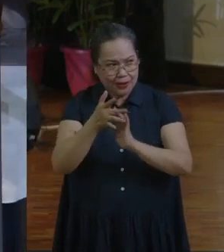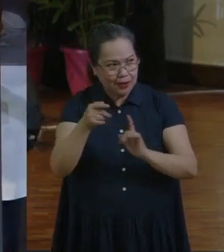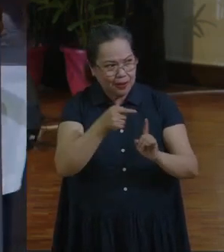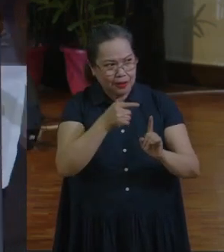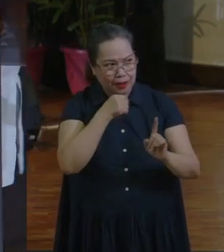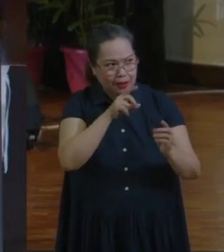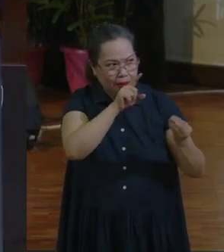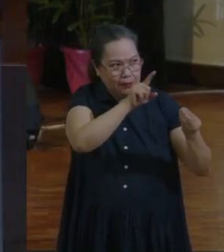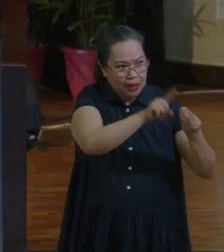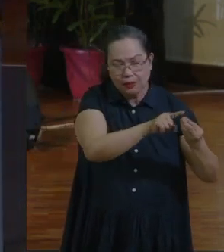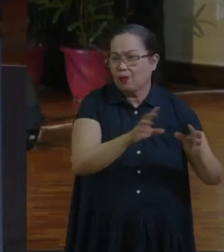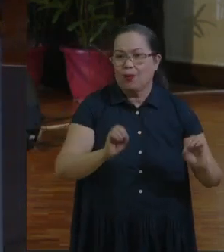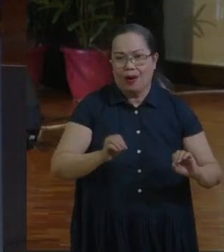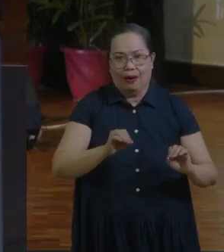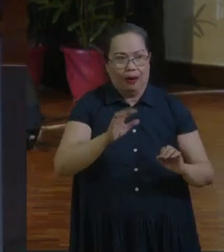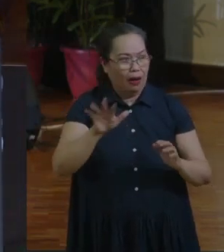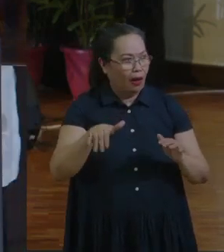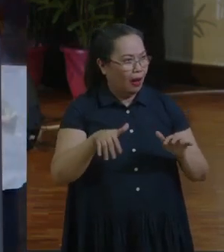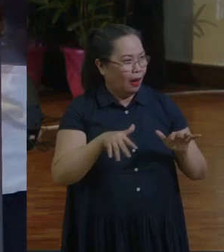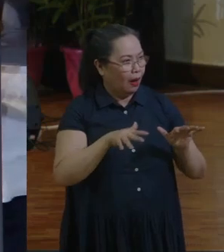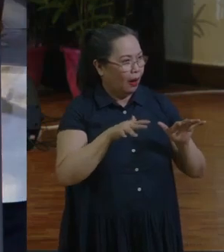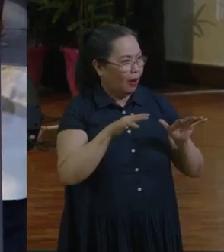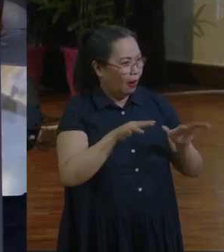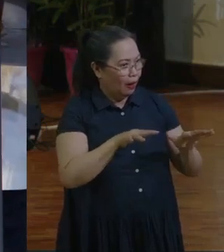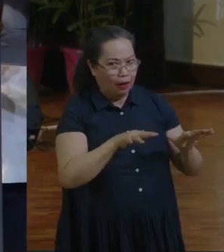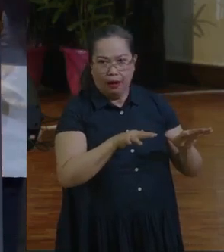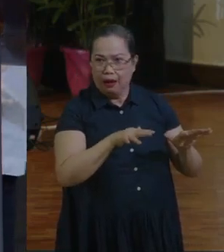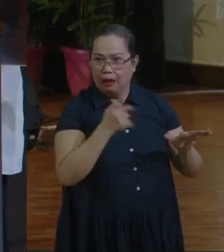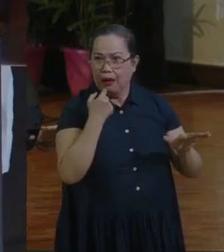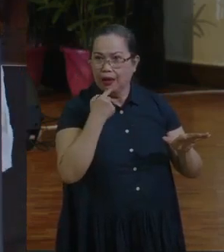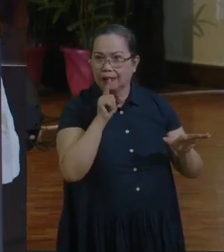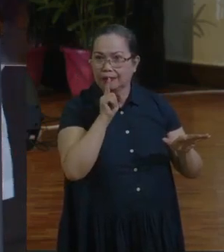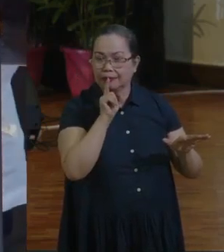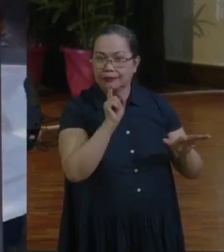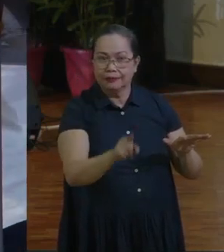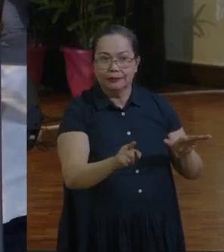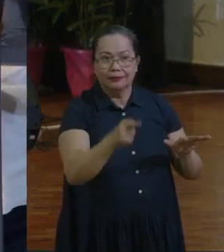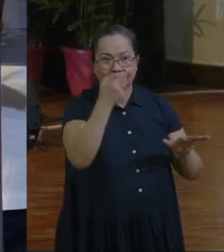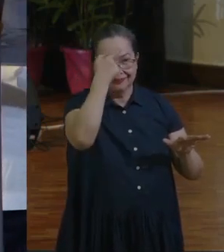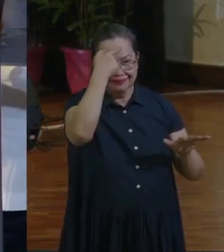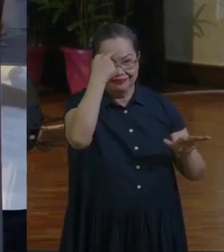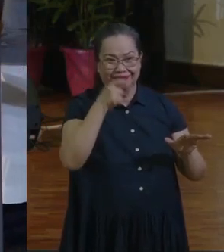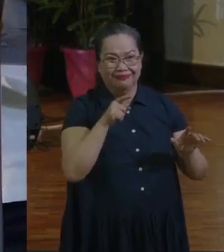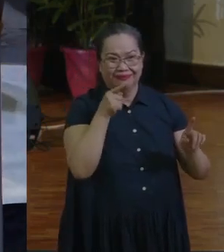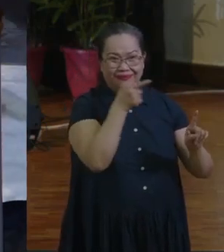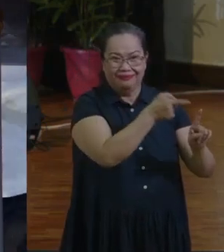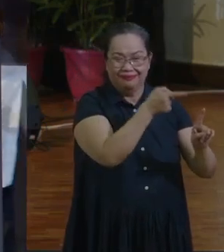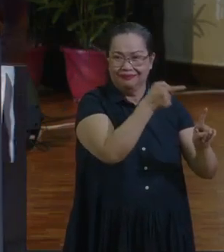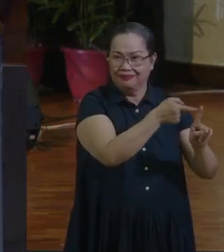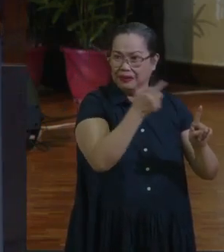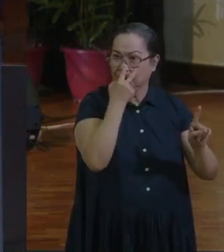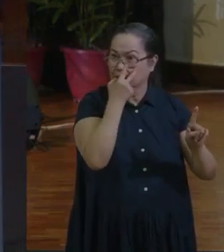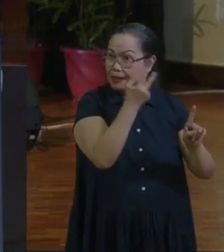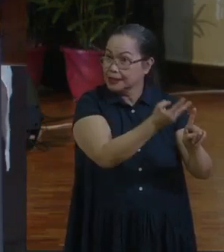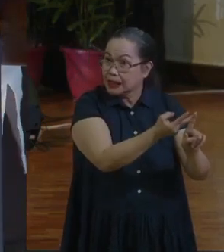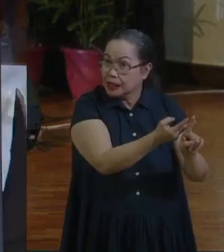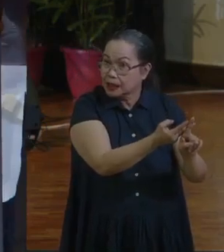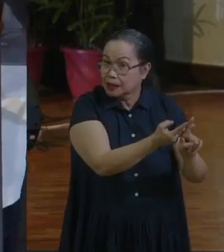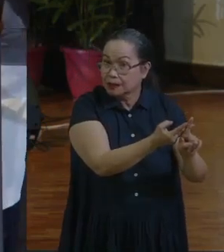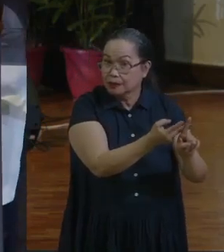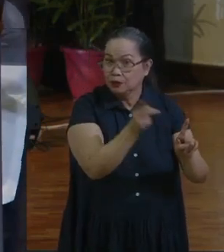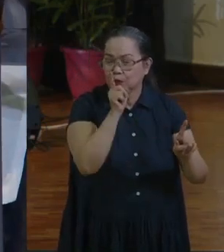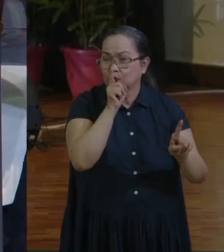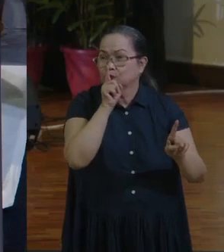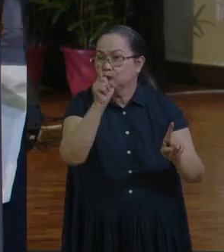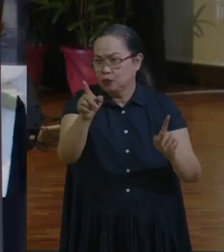fact, ang kanilang patuloy na pagtutuligsa sa Kanya ay dahil nga nakita nila na